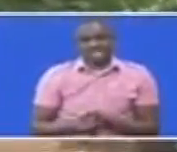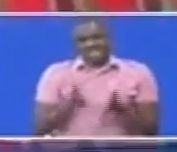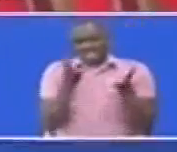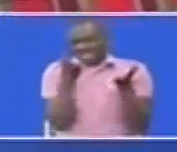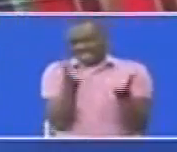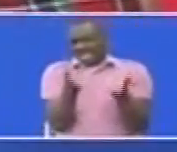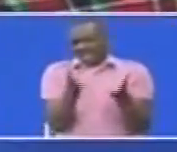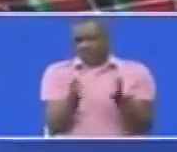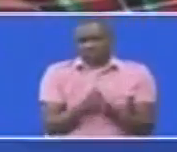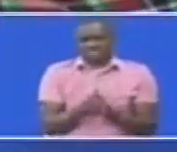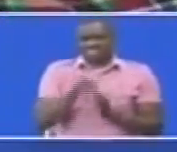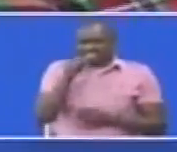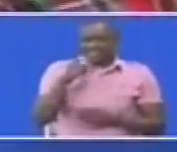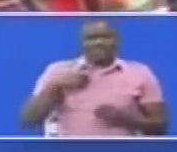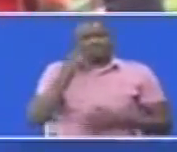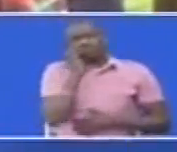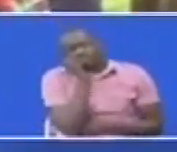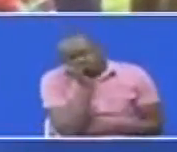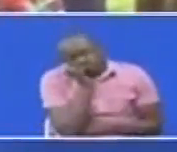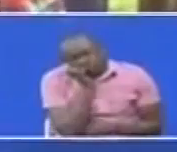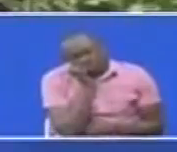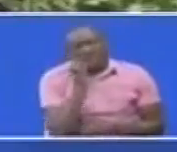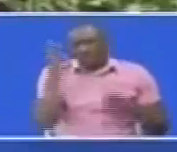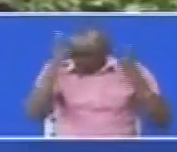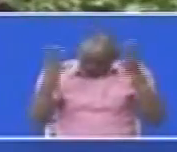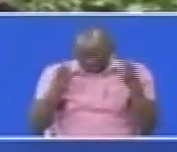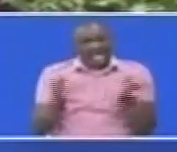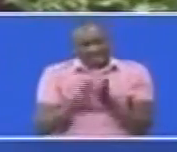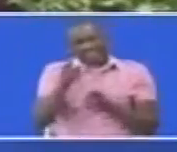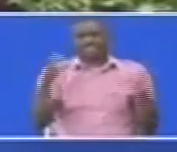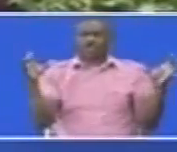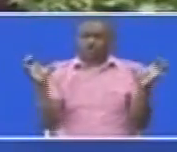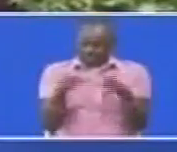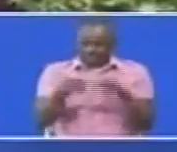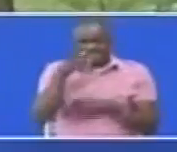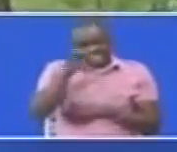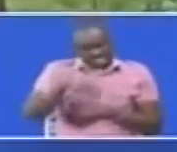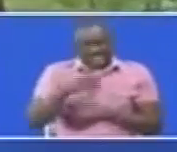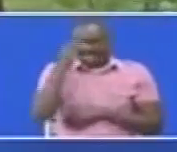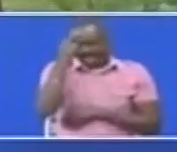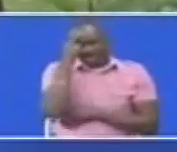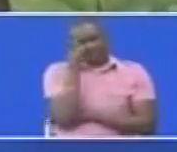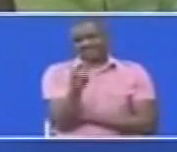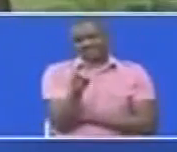Taswira ya hofu na simanzi ndio imezikumba jamii mbili katika eneo la Loposimoru, kaunti ya Narok.